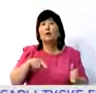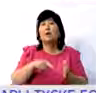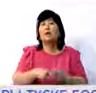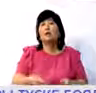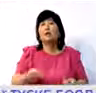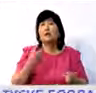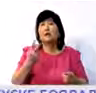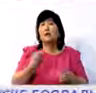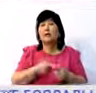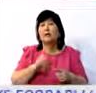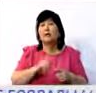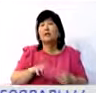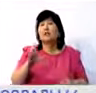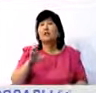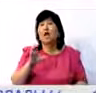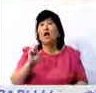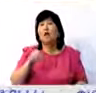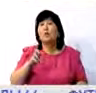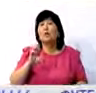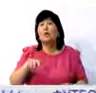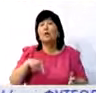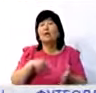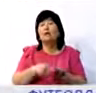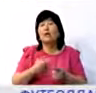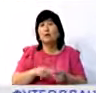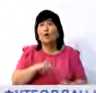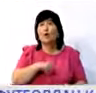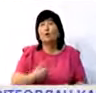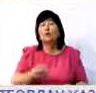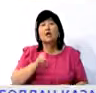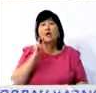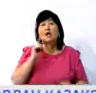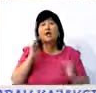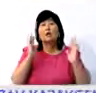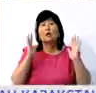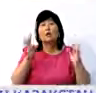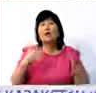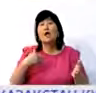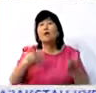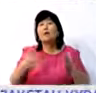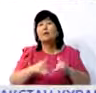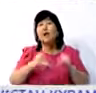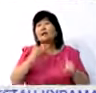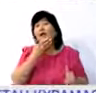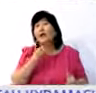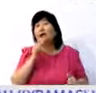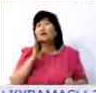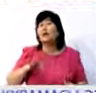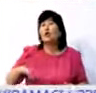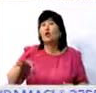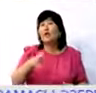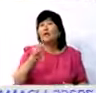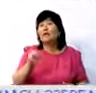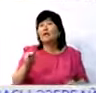қаласы Анкара мен Стамбул арасында орналасқан. Бұл қала өзінің жап-жасыл ормандарымен, бір-бірінен асқан әсем көлдерімен,